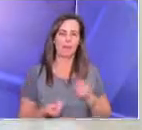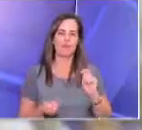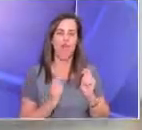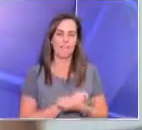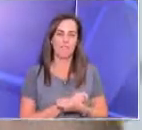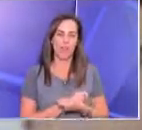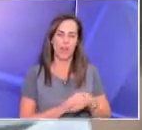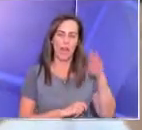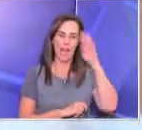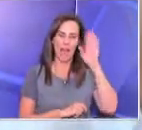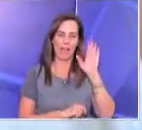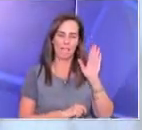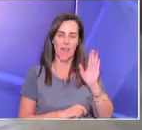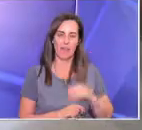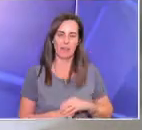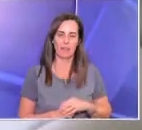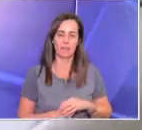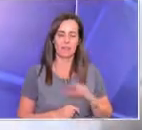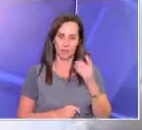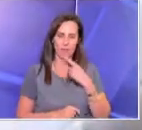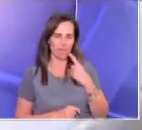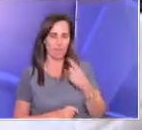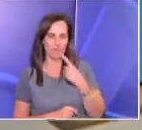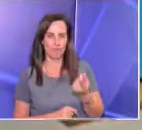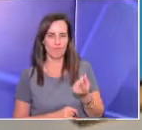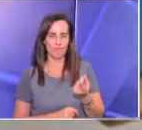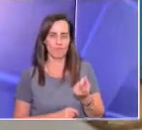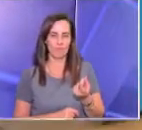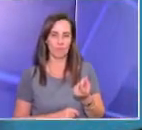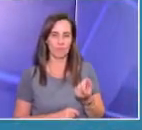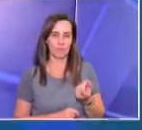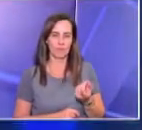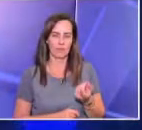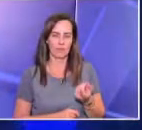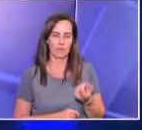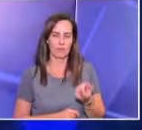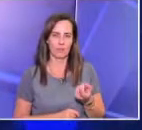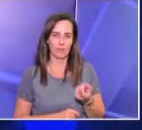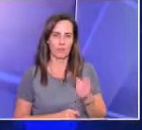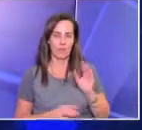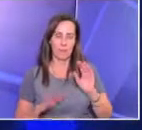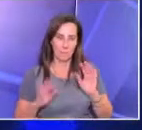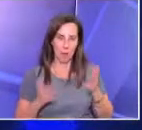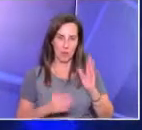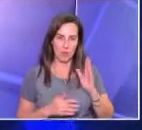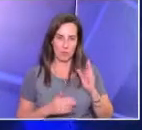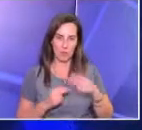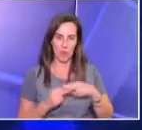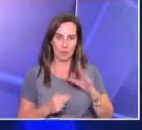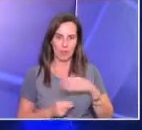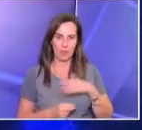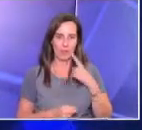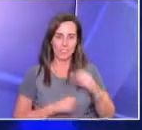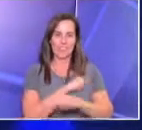את חיפה, נעמה. את הפעם. נעמה, נעמה, או שקרוב לוודאי, בעתיד המאוד קרוב אני